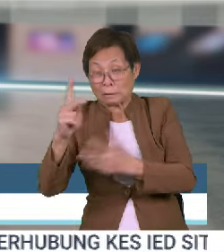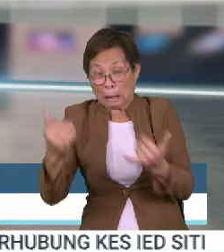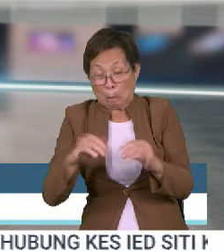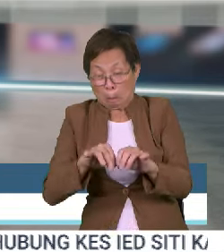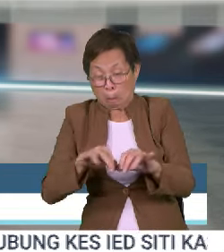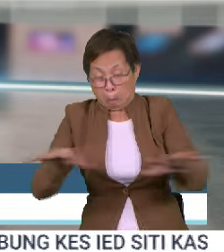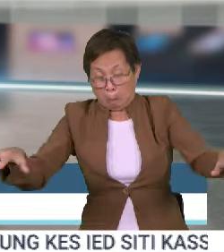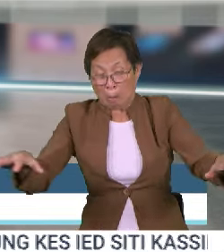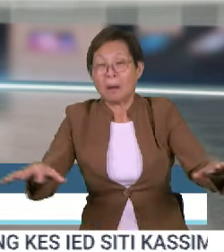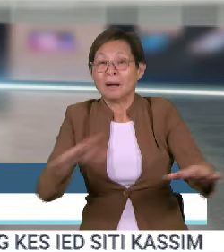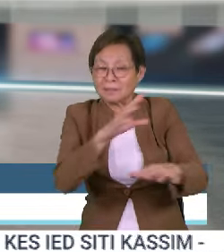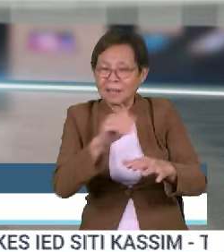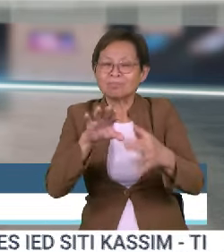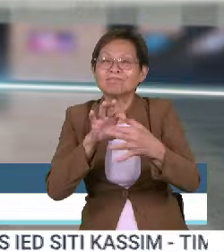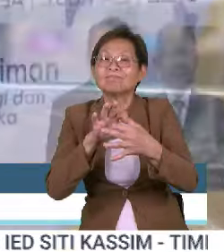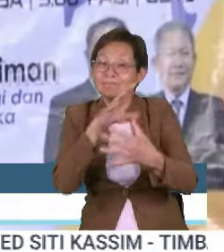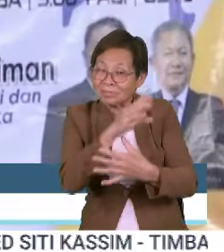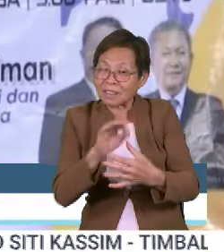kerjasama dengan interpol